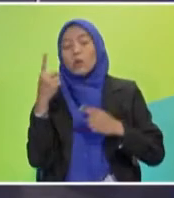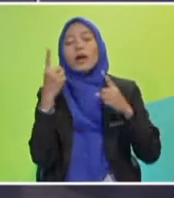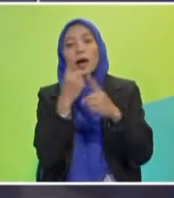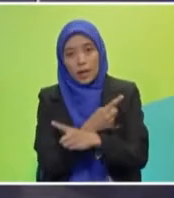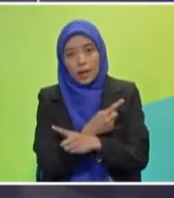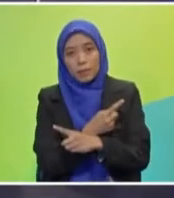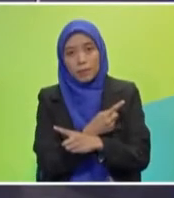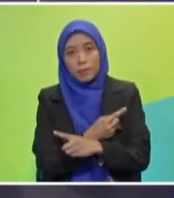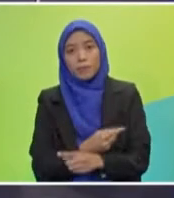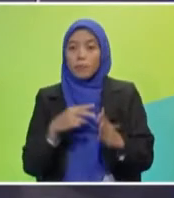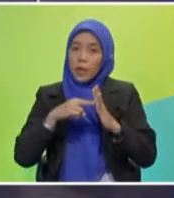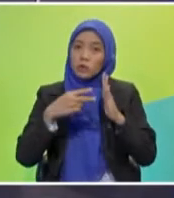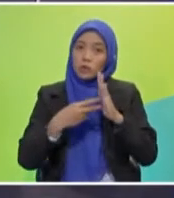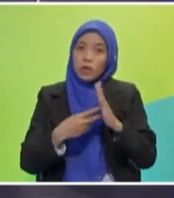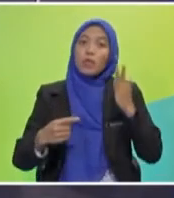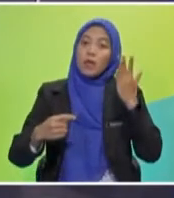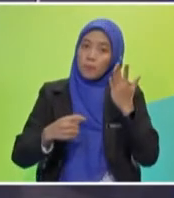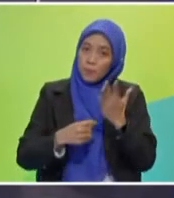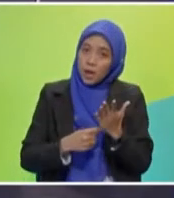tambah berulang.